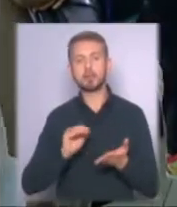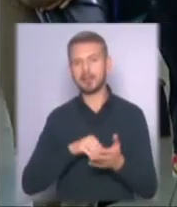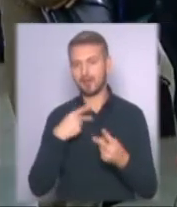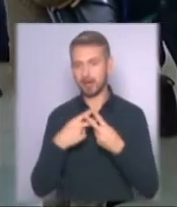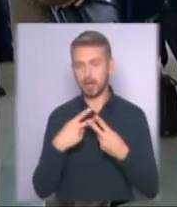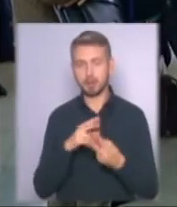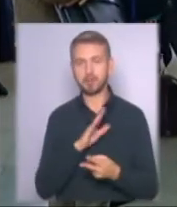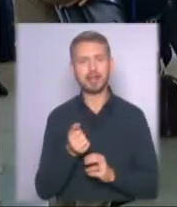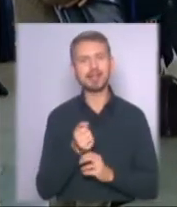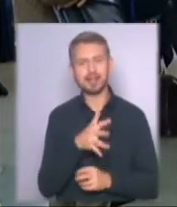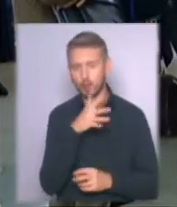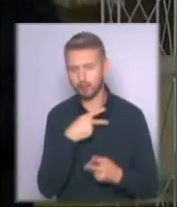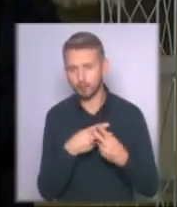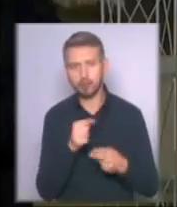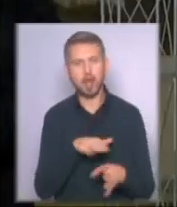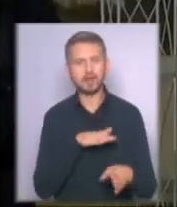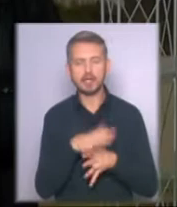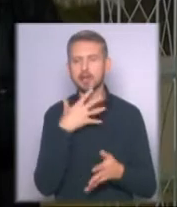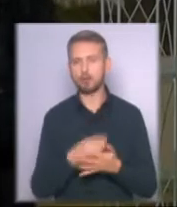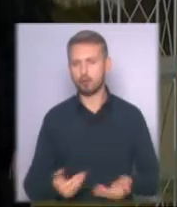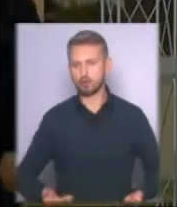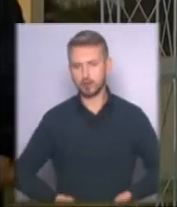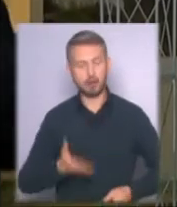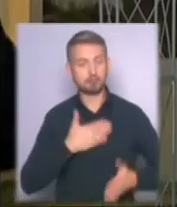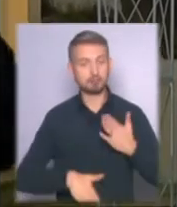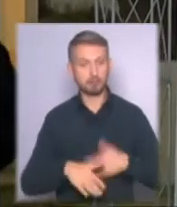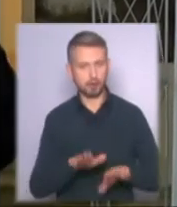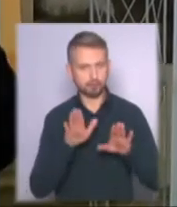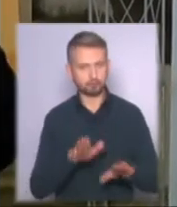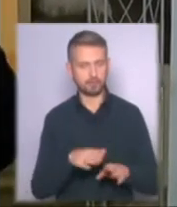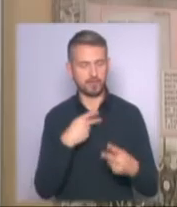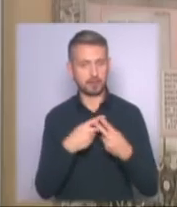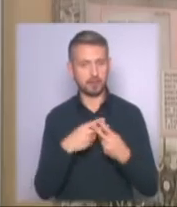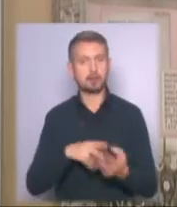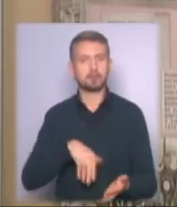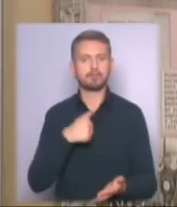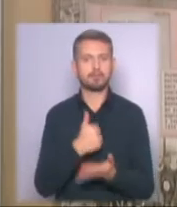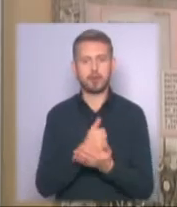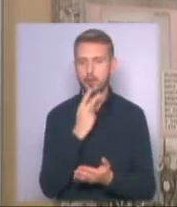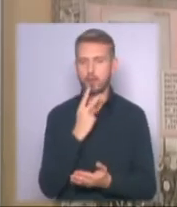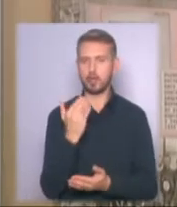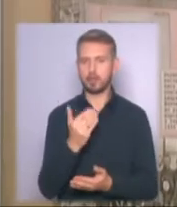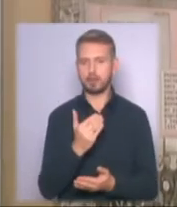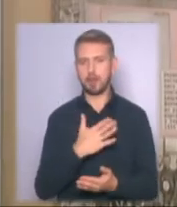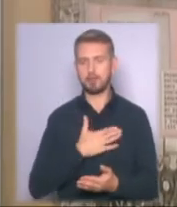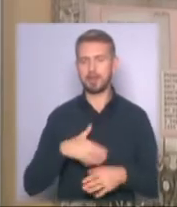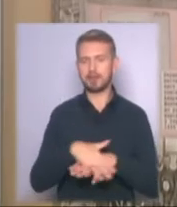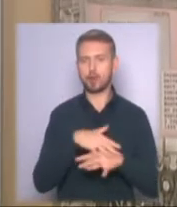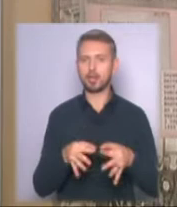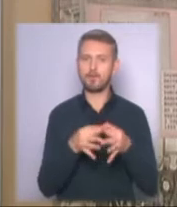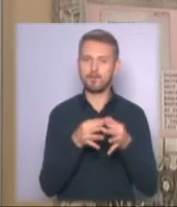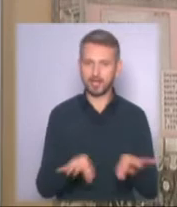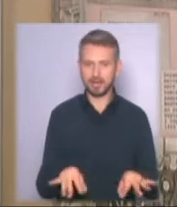Не кілька років тюрми, а ціле своє життя радо би провів у в'язниці, аби тільки побачити тебе, мій народе, вільним та